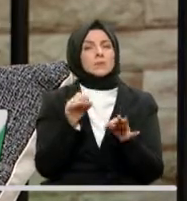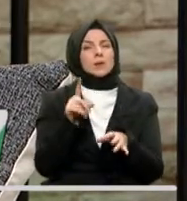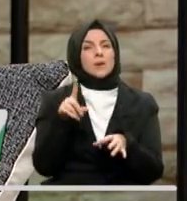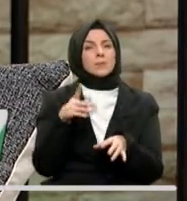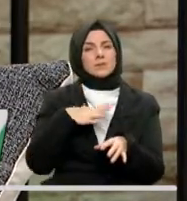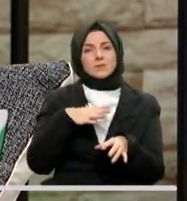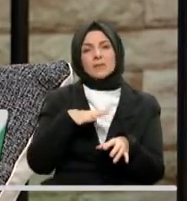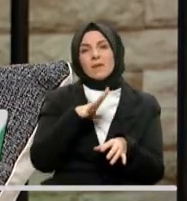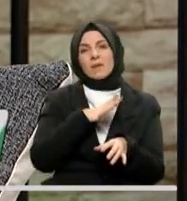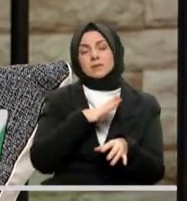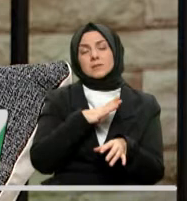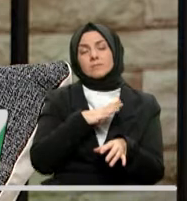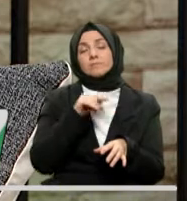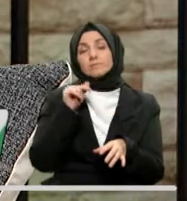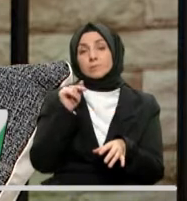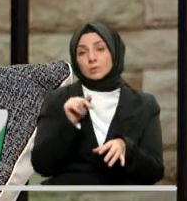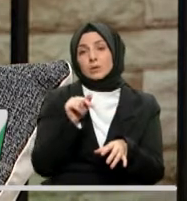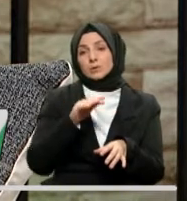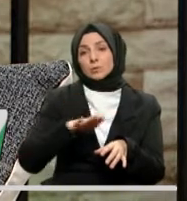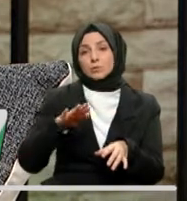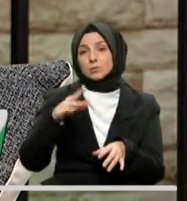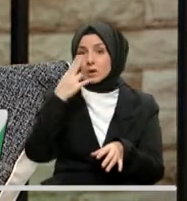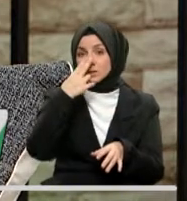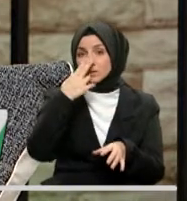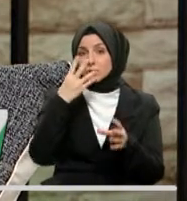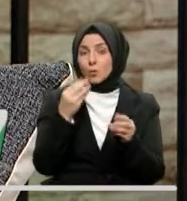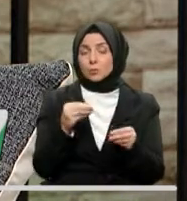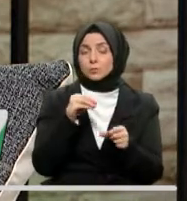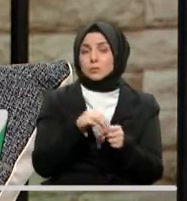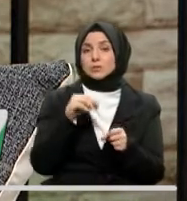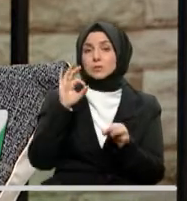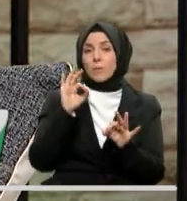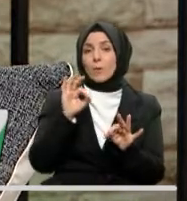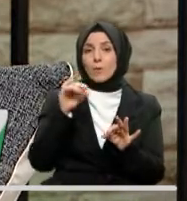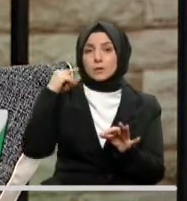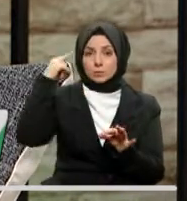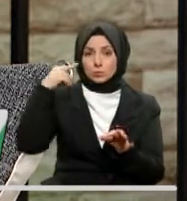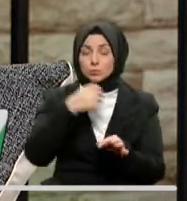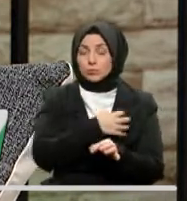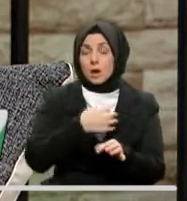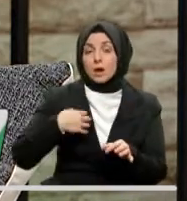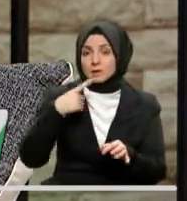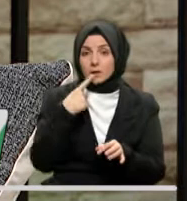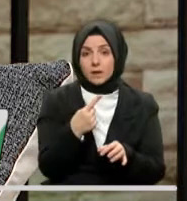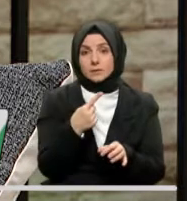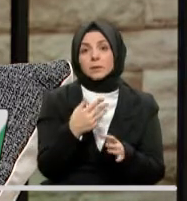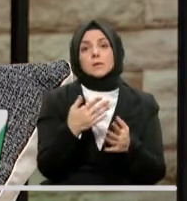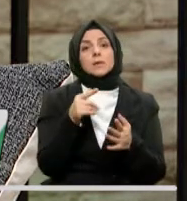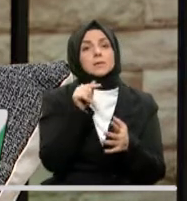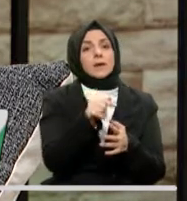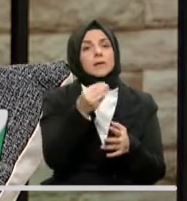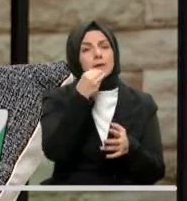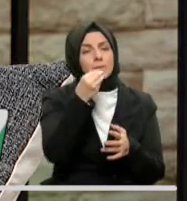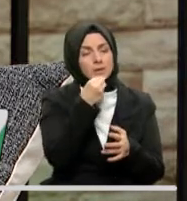Aslında yine çocukluğa dokunur değer görmesi için hep bir koşul sunulmuştur çocuğu bu belki ya yemeğini yersen senin annen